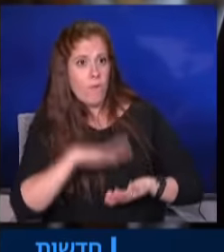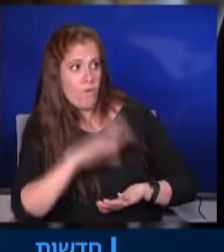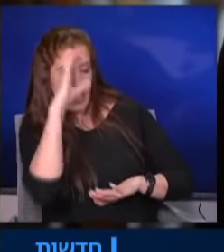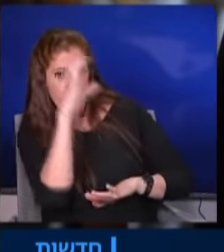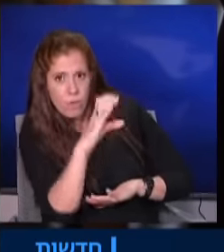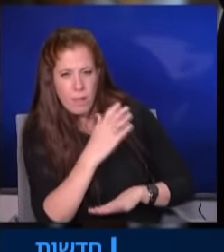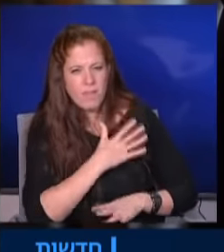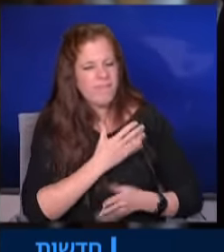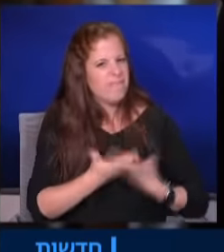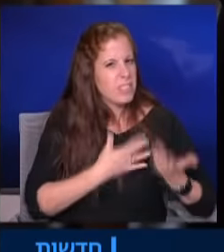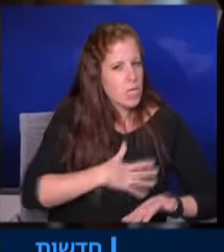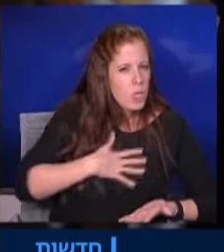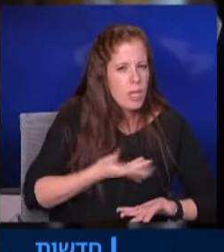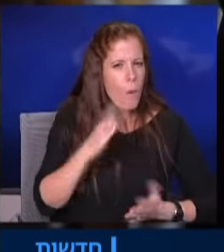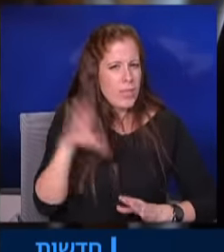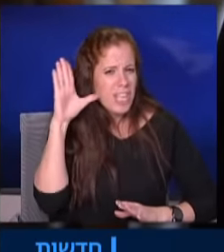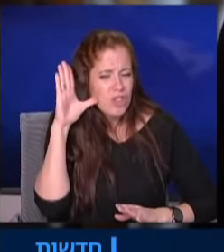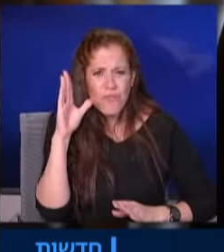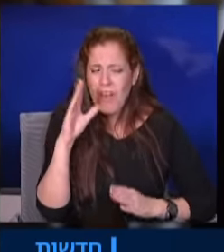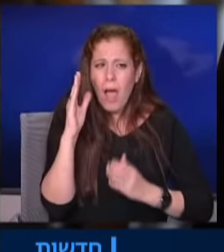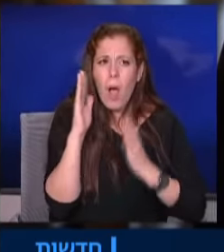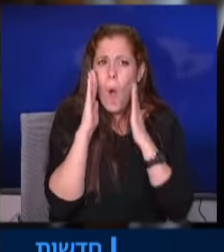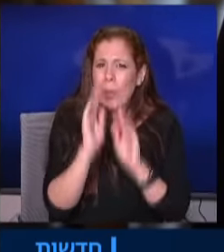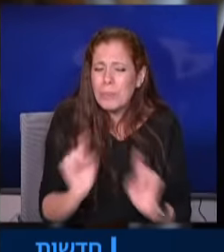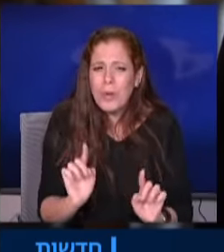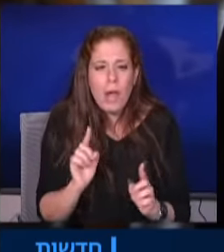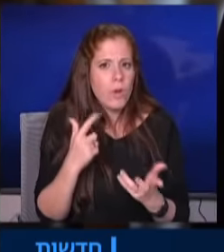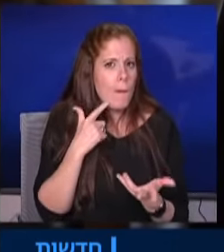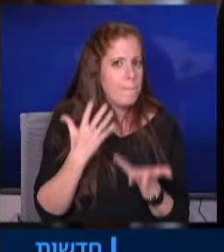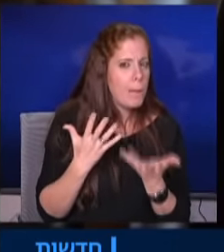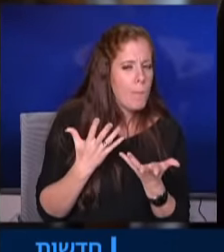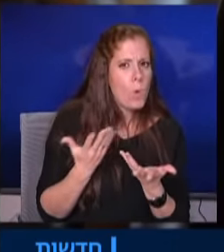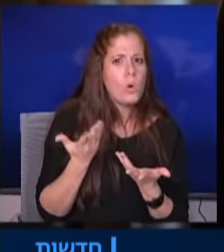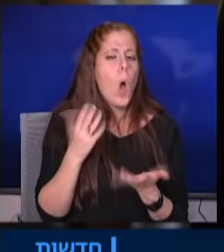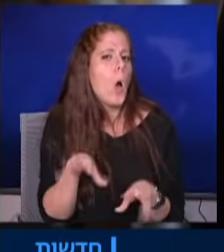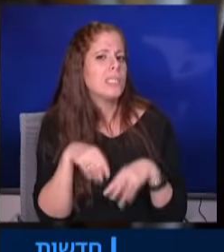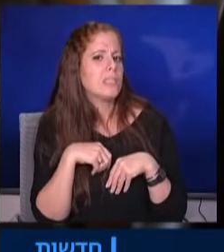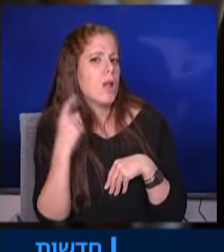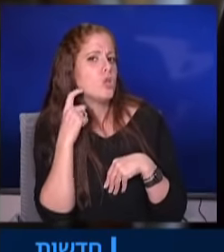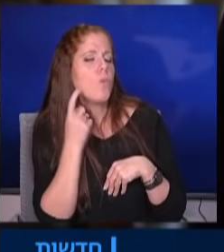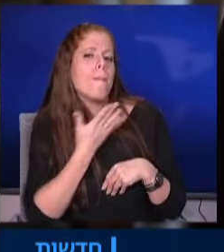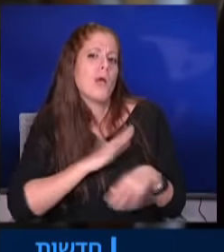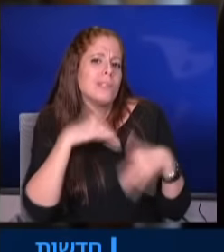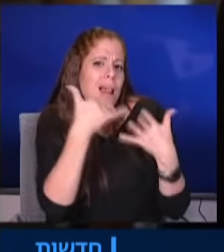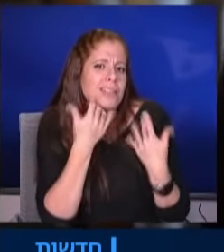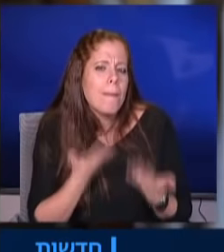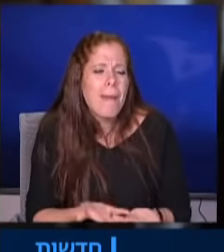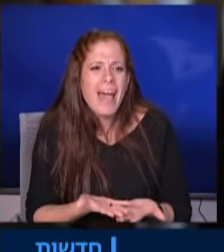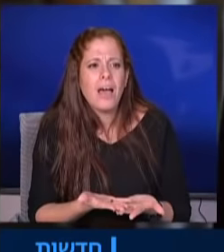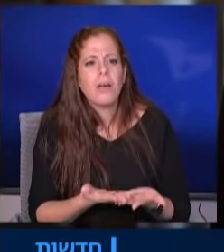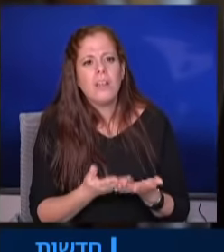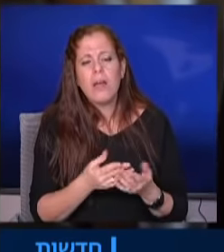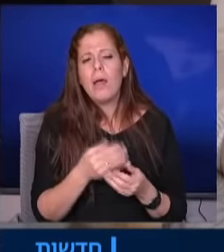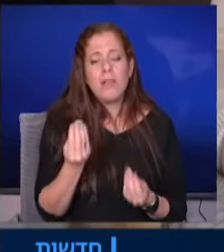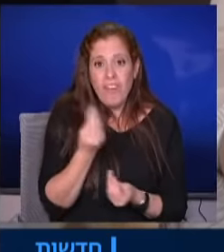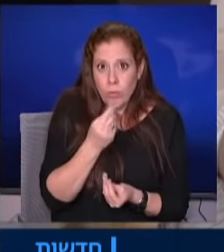נעים, חוסר הקשבה, חוסר אמונה, פיקפוק אפילו, חוסר הסכמה לשמוע מה שהמטופלת רוצה לספר, ביטול של דברים